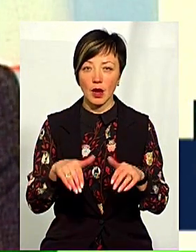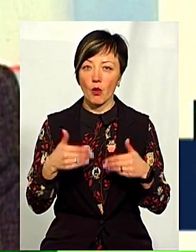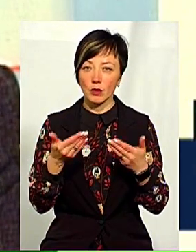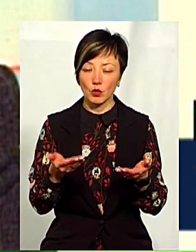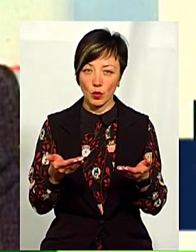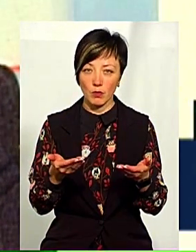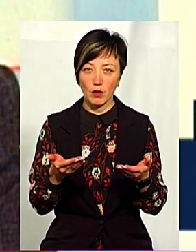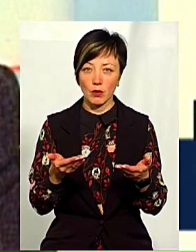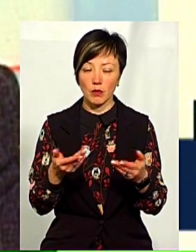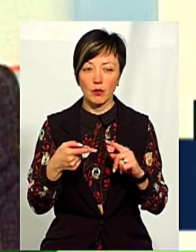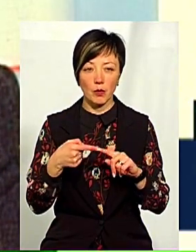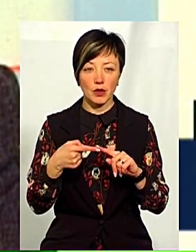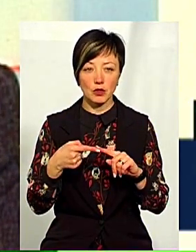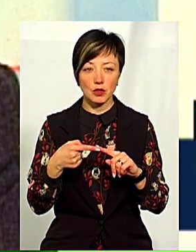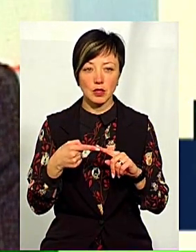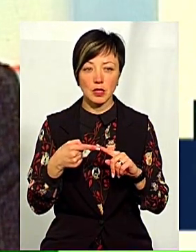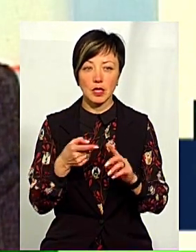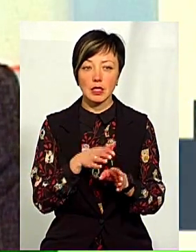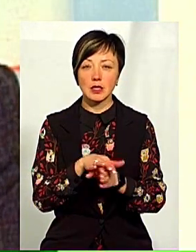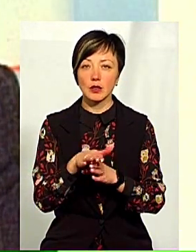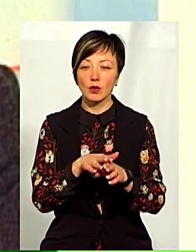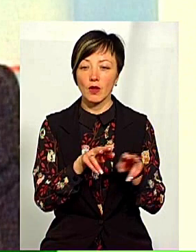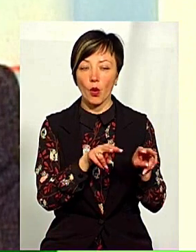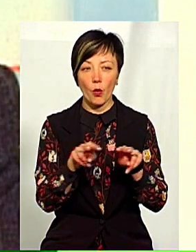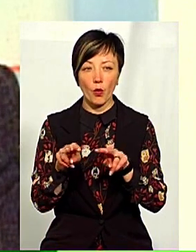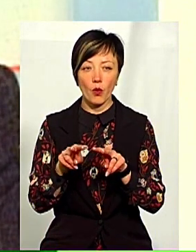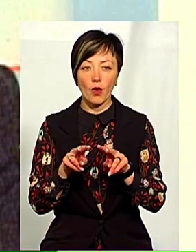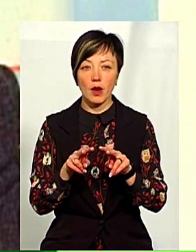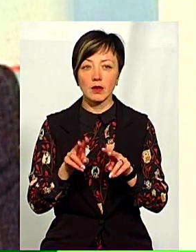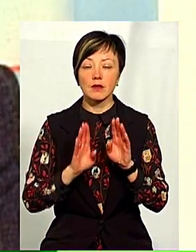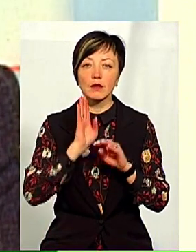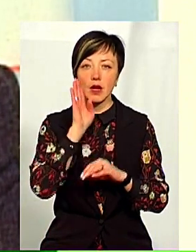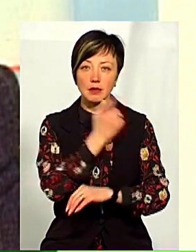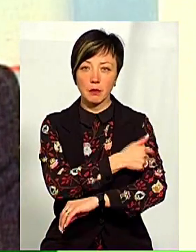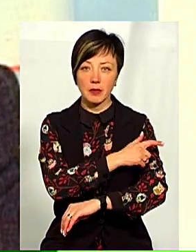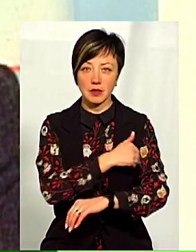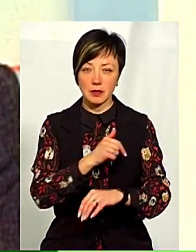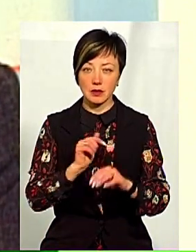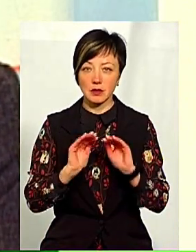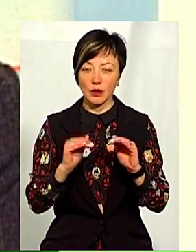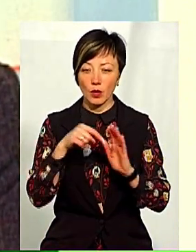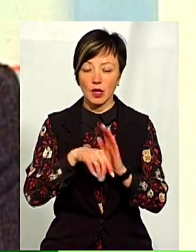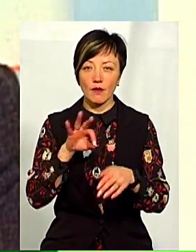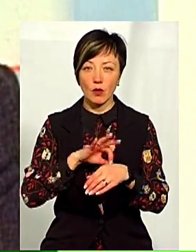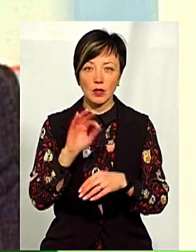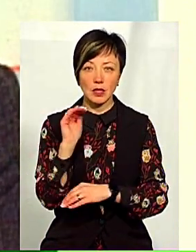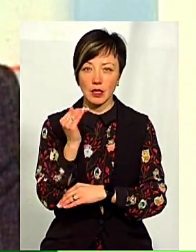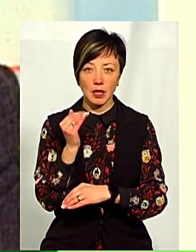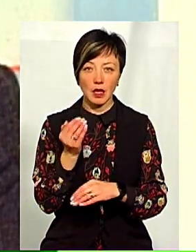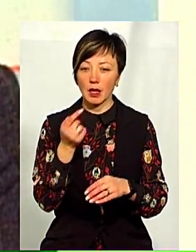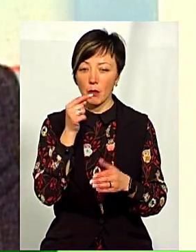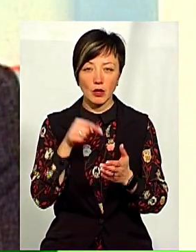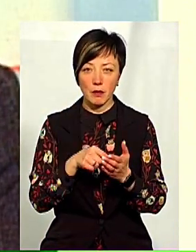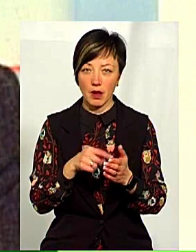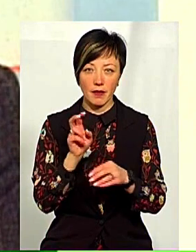рекомендуємо, по-перше, здійснювати огляд вранці медичною сестрою, щоб з ознаками хвороби дитина не